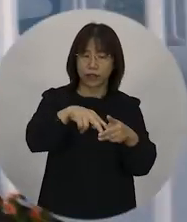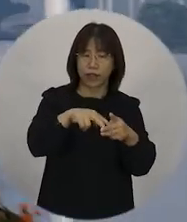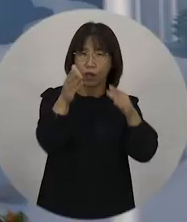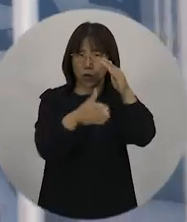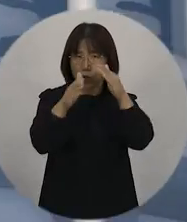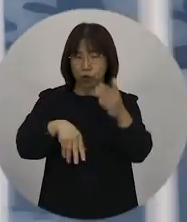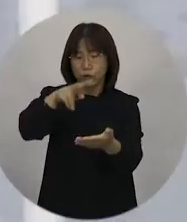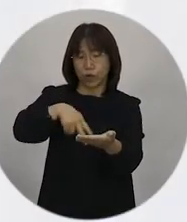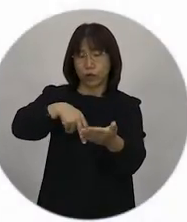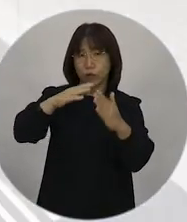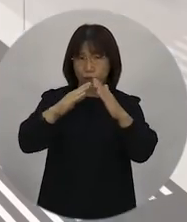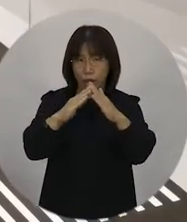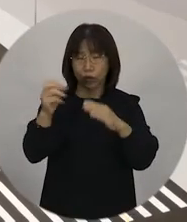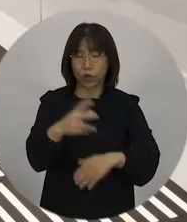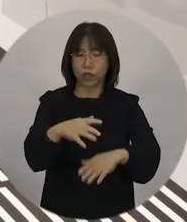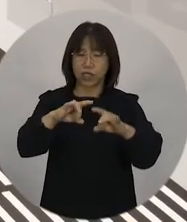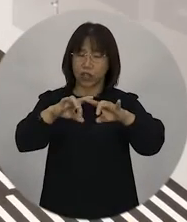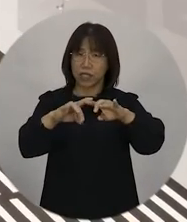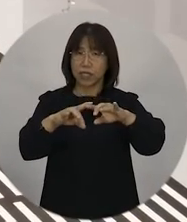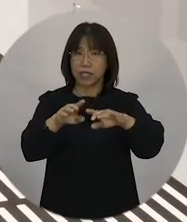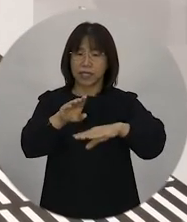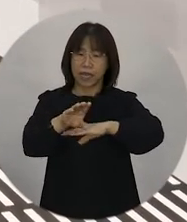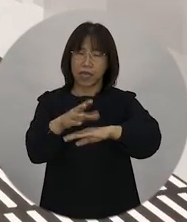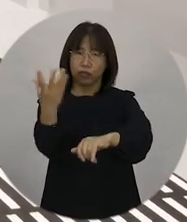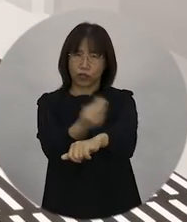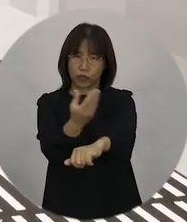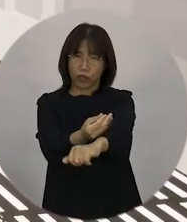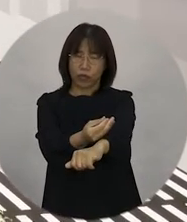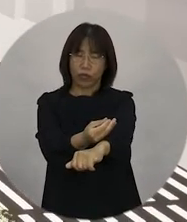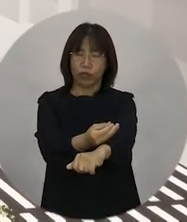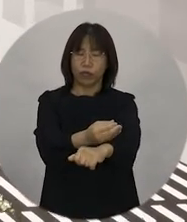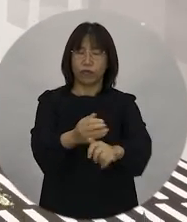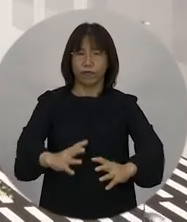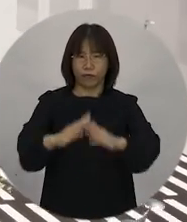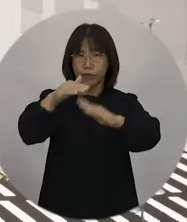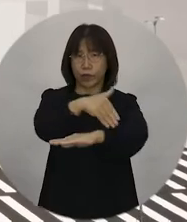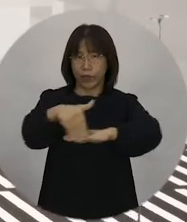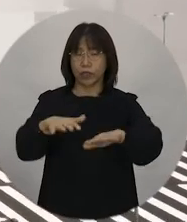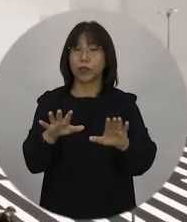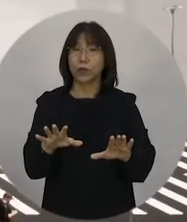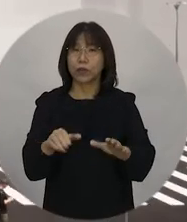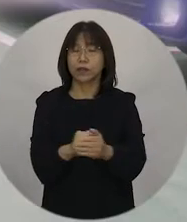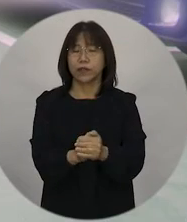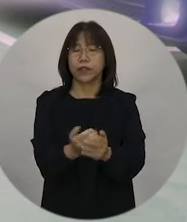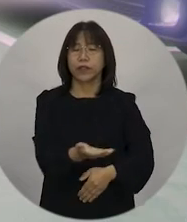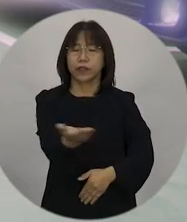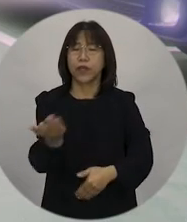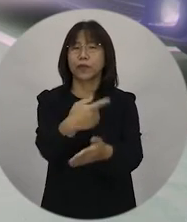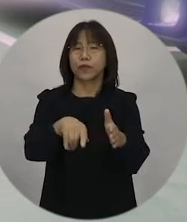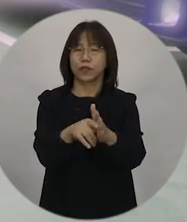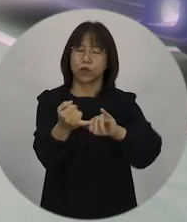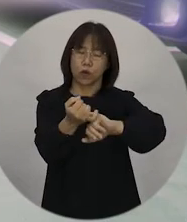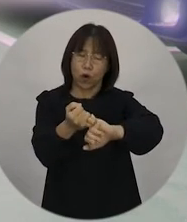센터와 공공도서관 전기차 전용 주차장 그리고 대규모 충전소가 들어설 예정입니다 이번